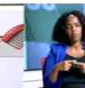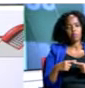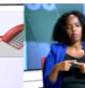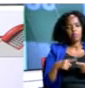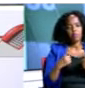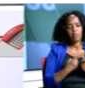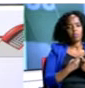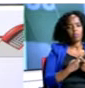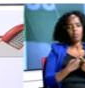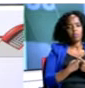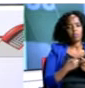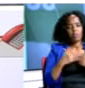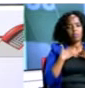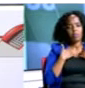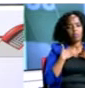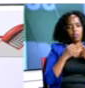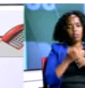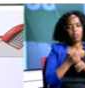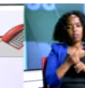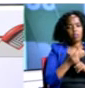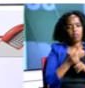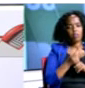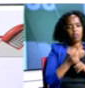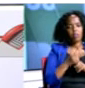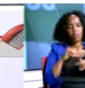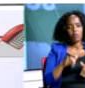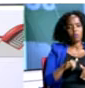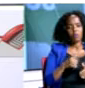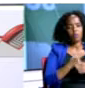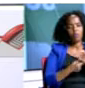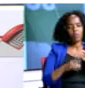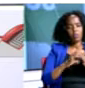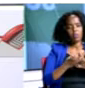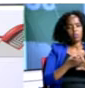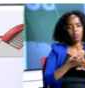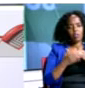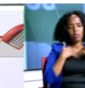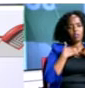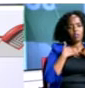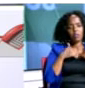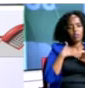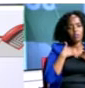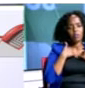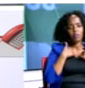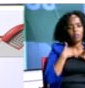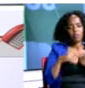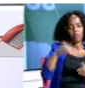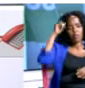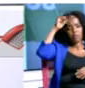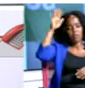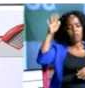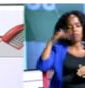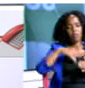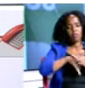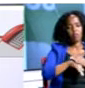Sekarang awal khabar tu, di Roma karena namun itu ni isolat tanit kanjuru. Okay. Mhm. Manurun fasal seti